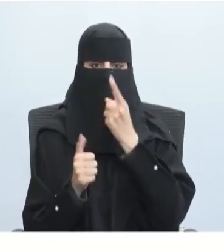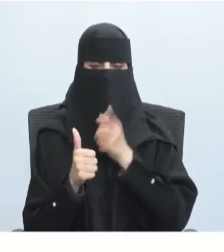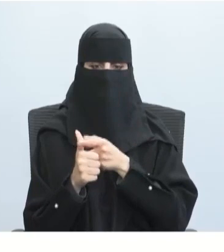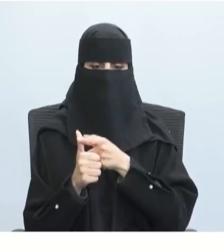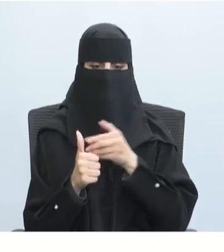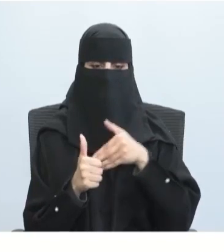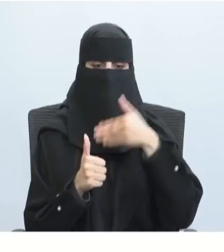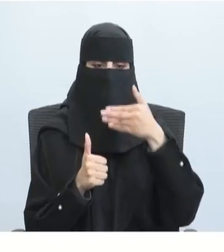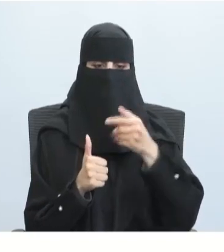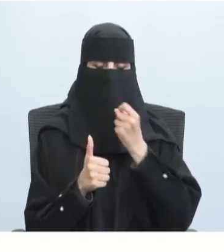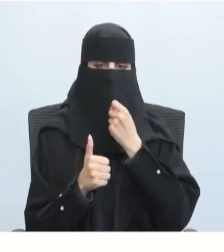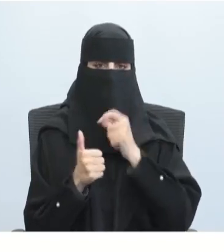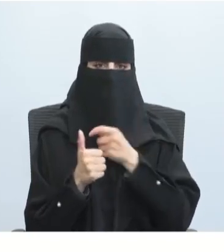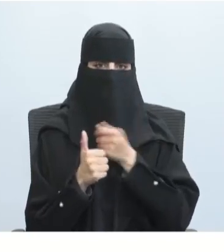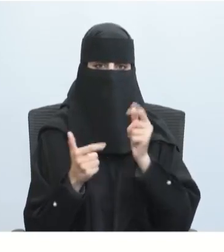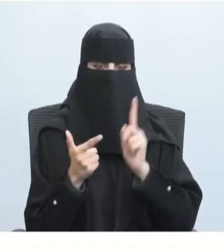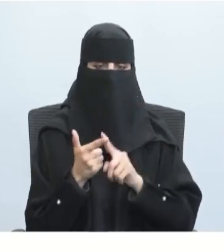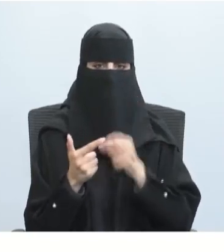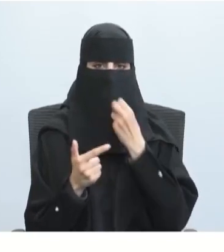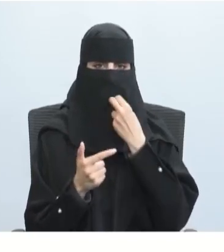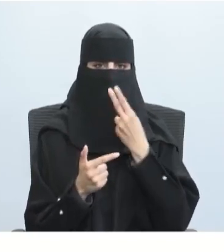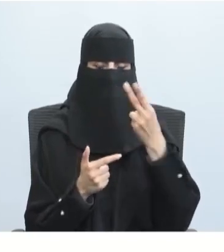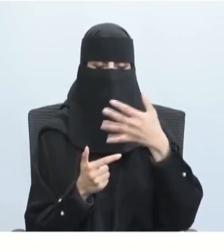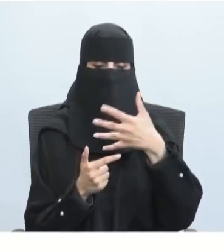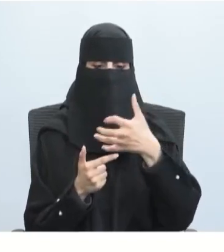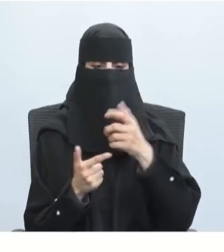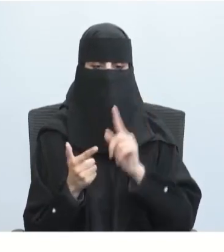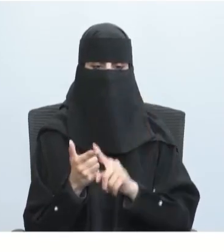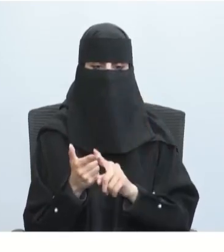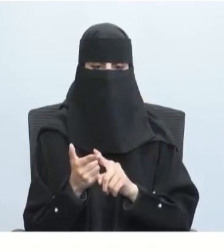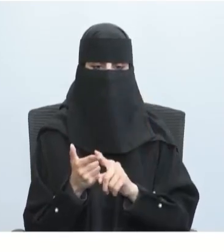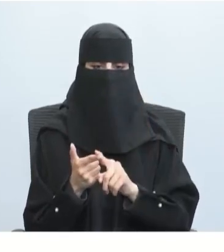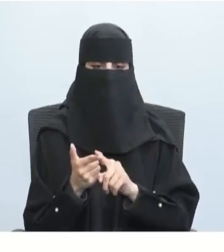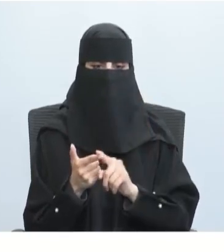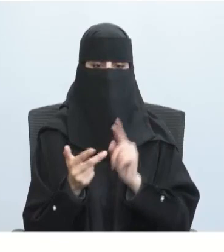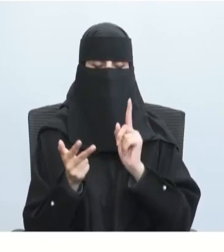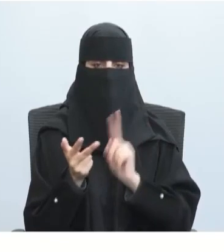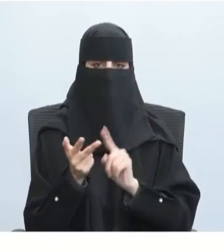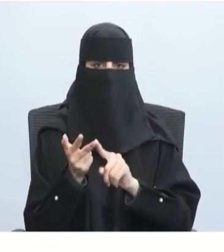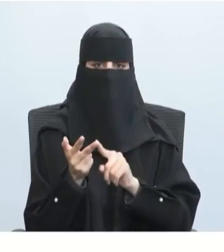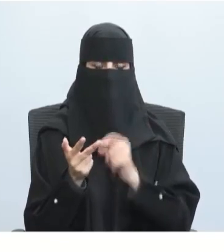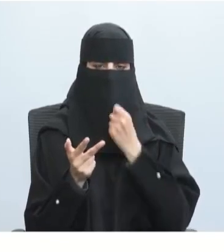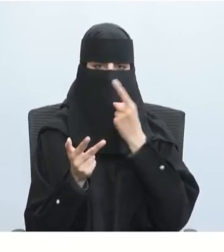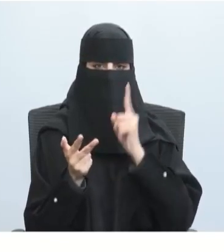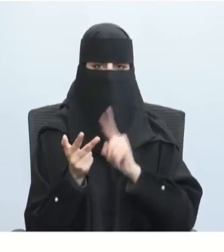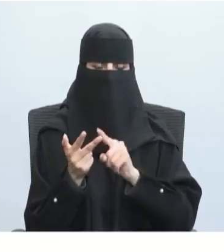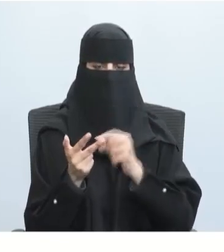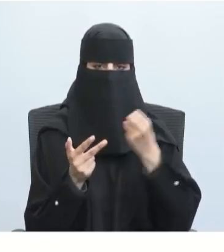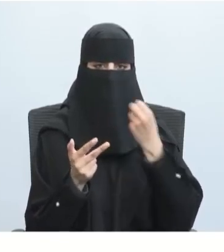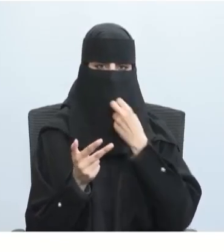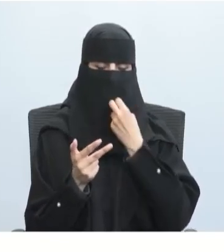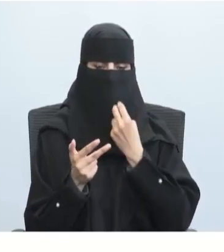الاولى ومبلغ 250 في السنه الثانيه ومبلغ 200 في